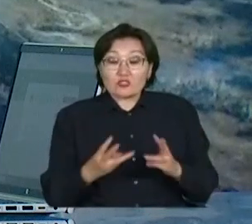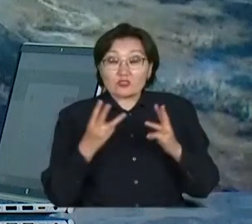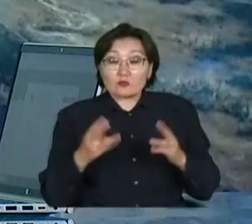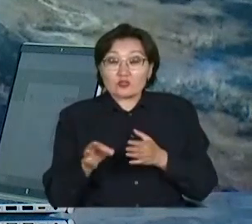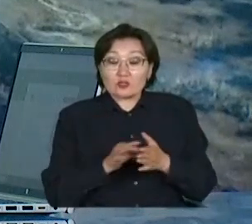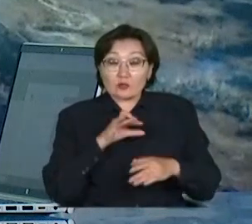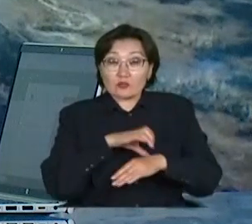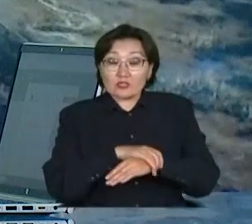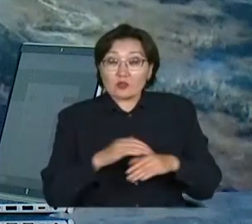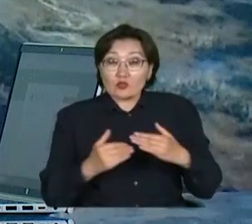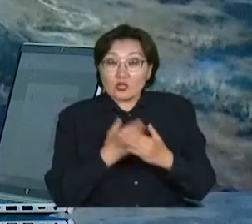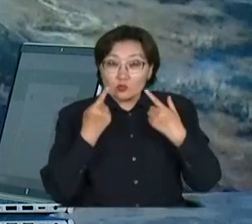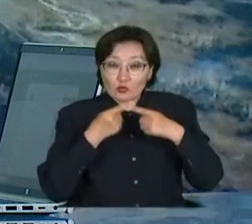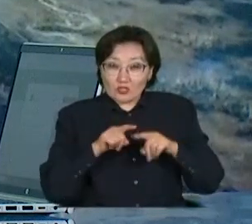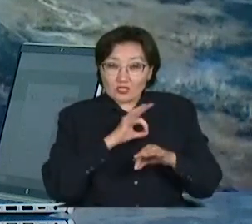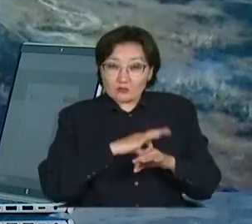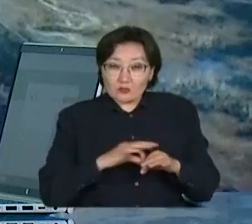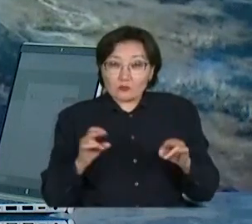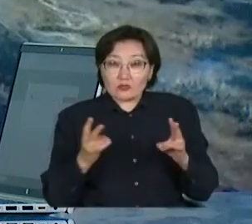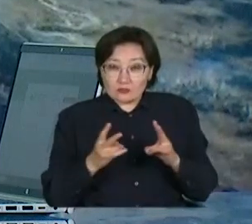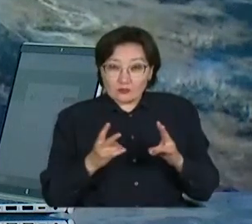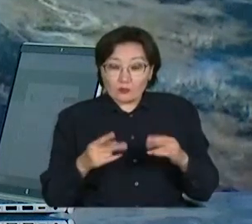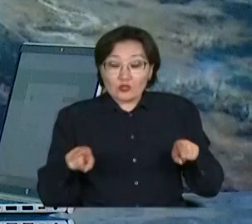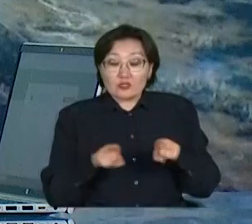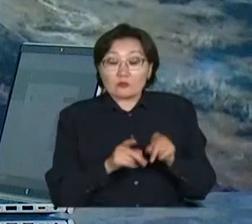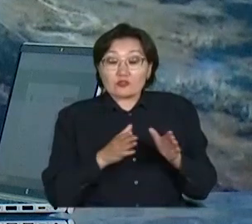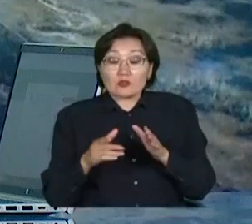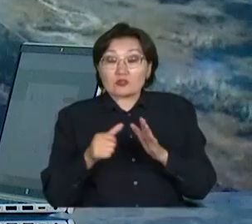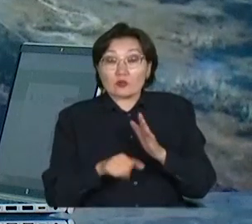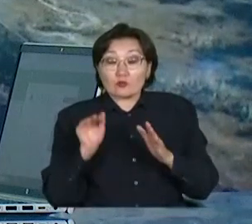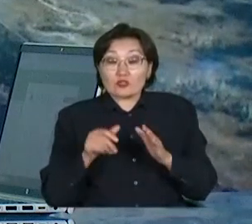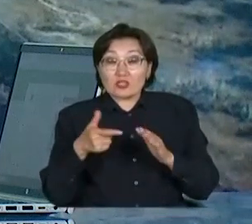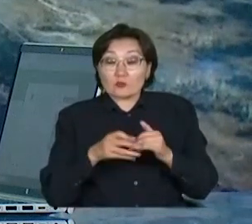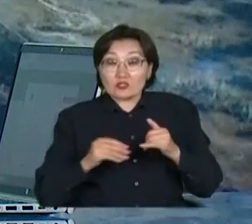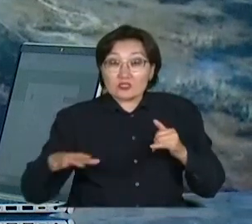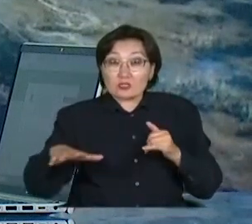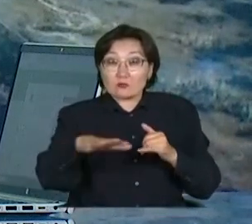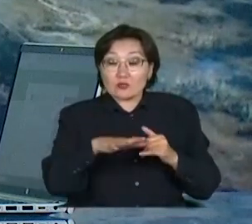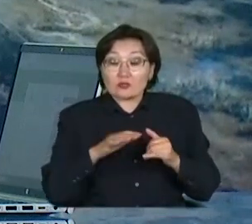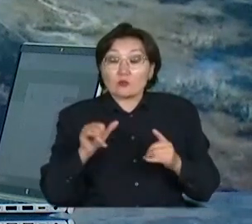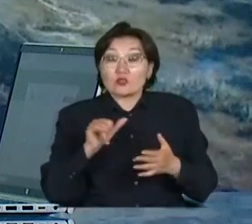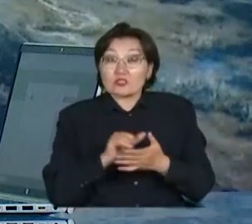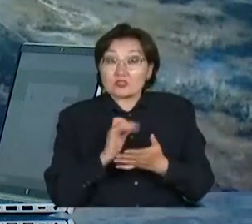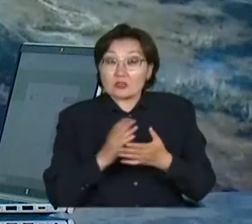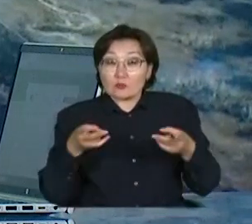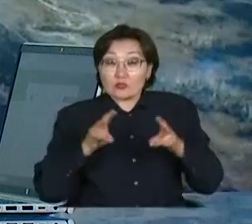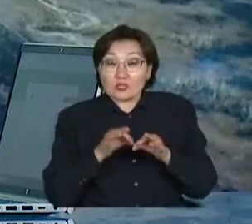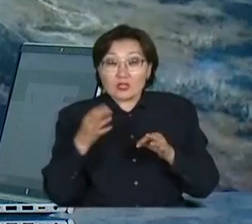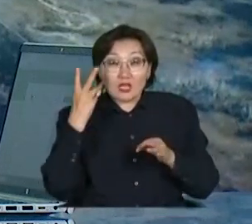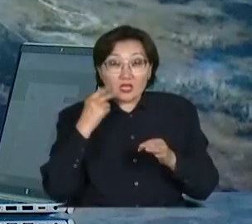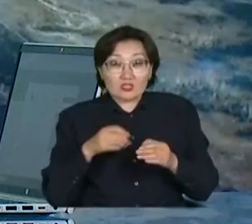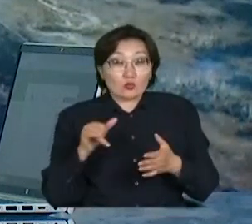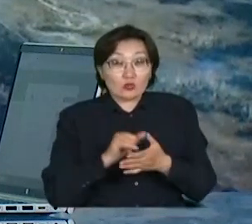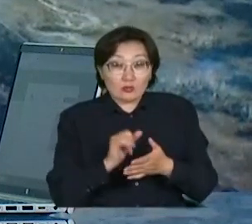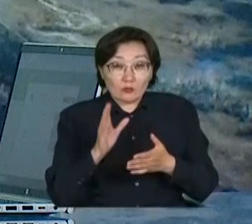жедел анықтау үшін жаңа технология қолданылмақ екен. Мұндай жүйе 600 мың гектар жерде ғана орнатылыпты. Ол қалған өңірлерге қашан